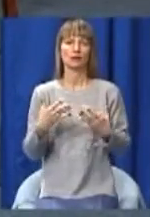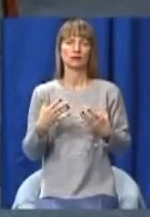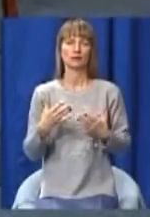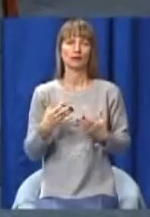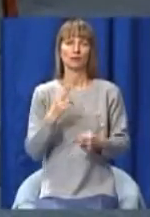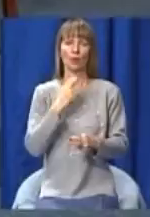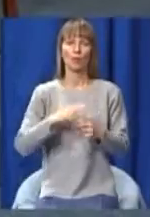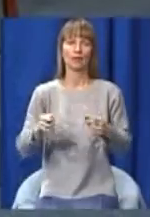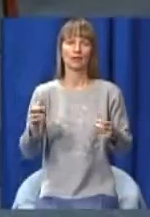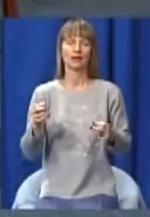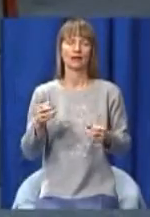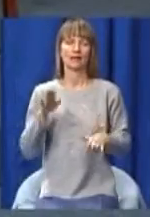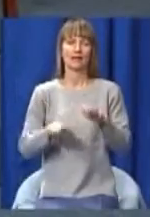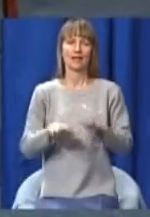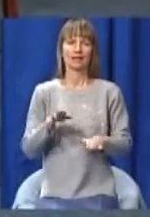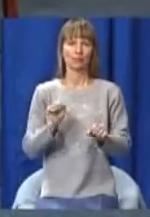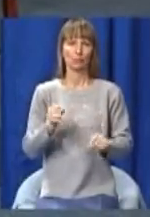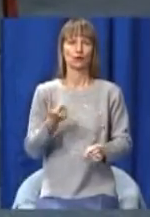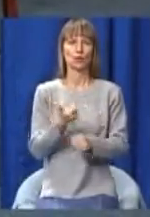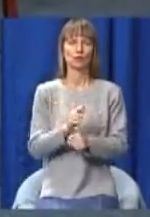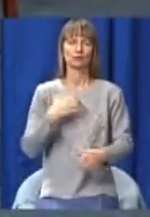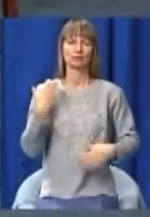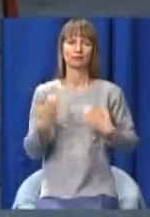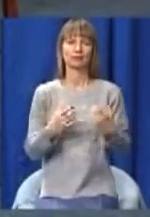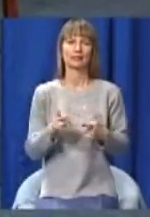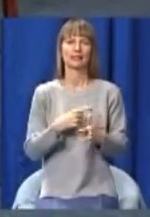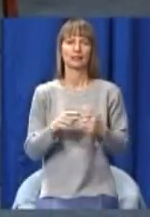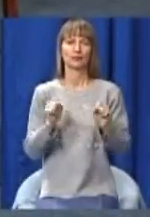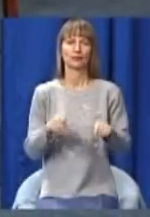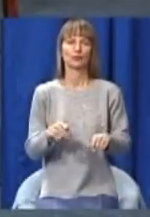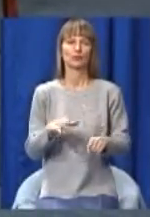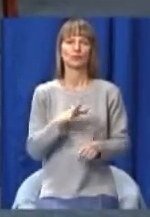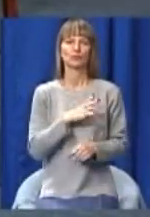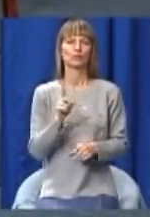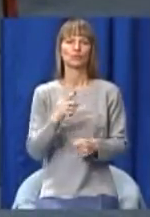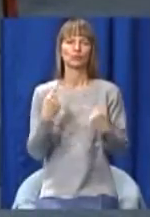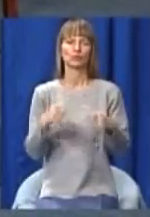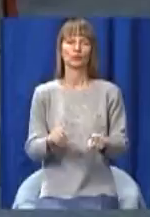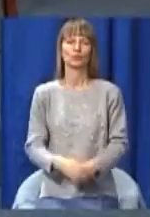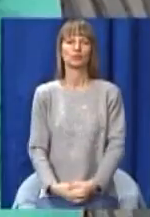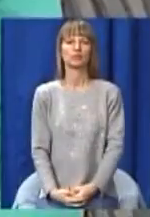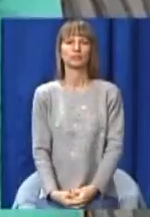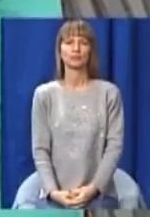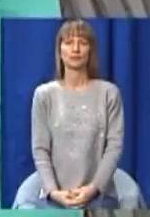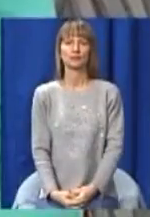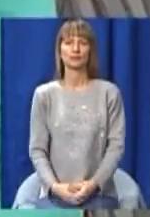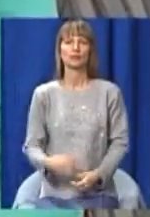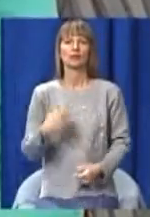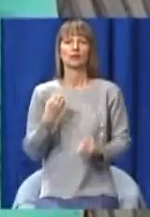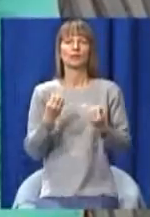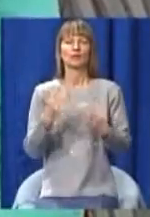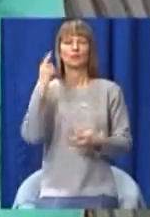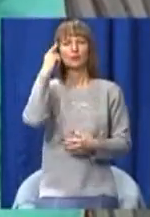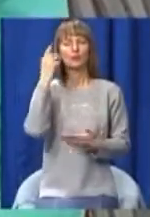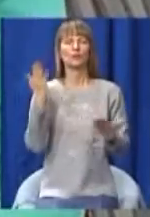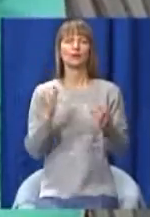вагу через... Можливо, вона перехвилюється? Так. Чи як ти думаєш? Чи, можливо, щось інше? Я просто думаю,